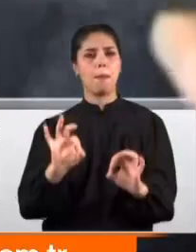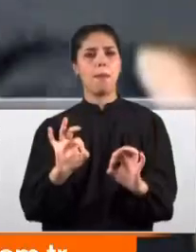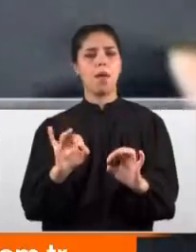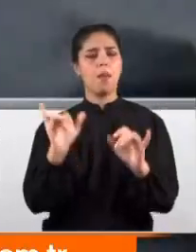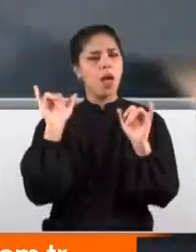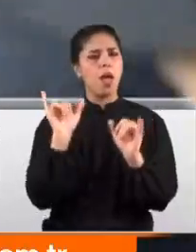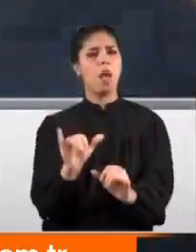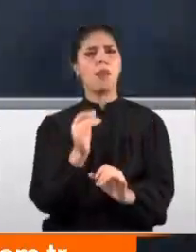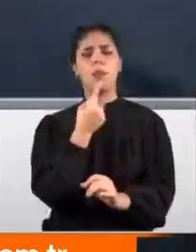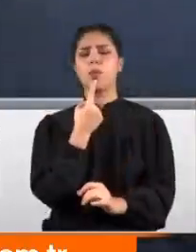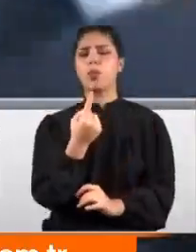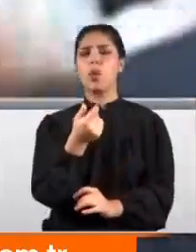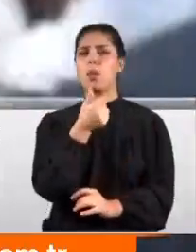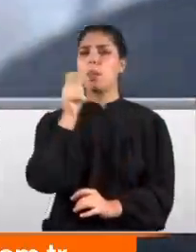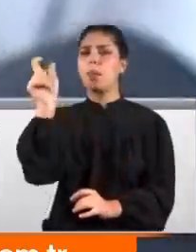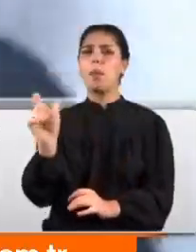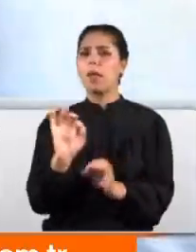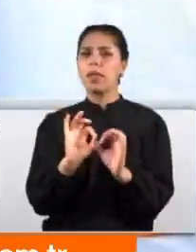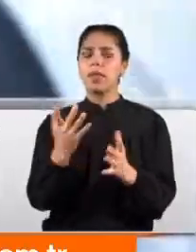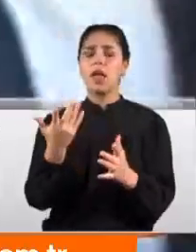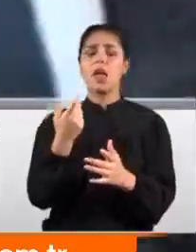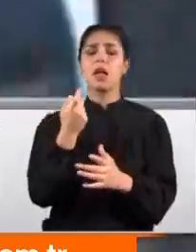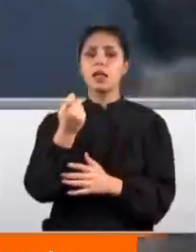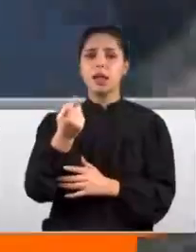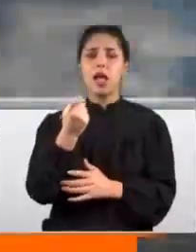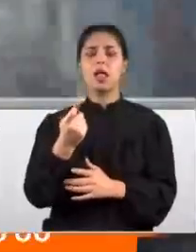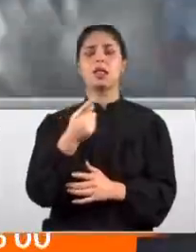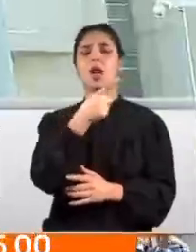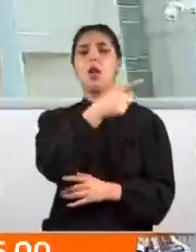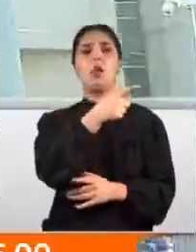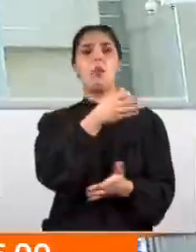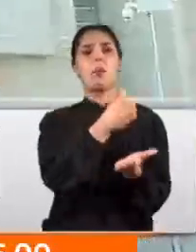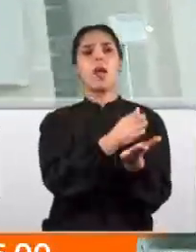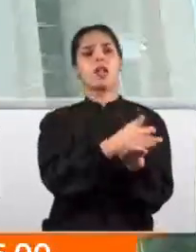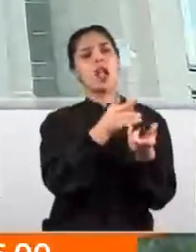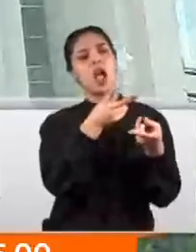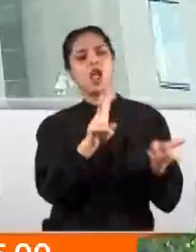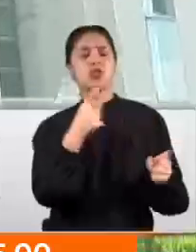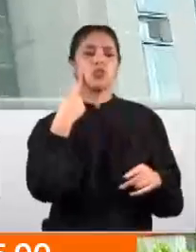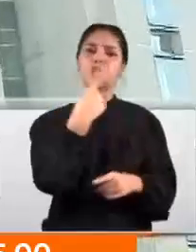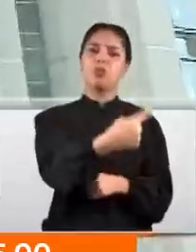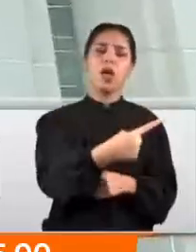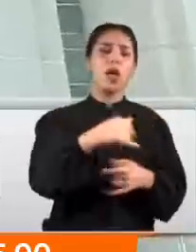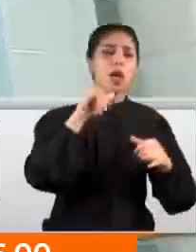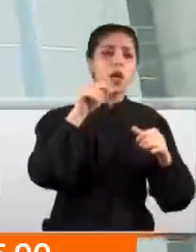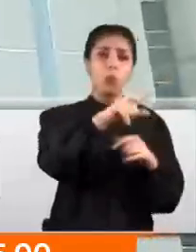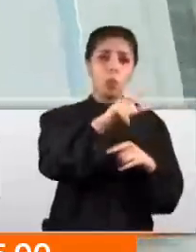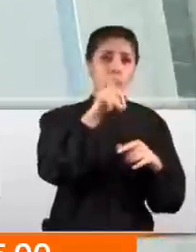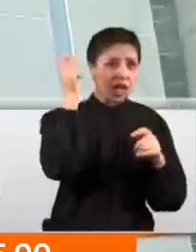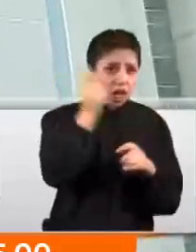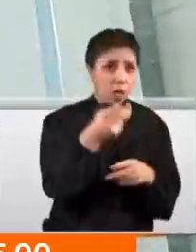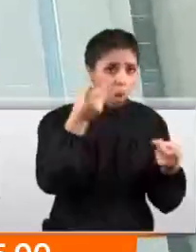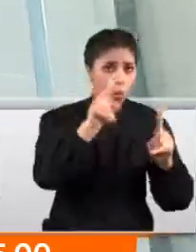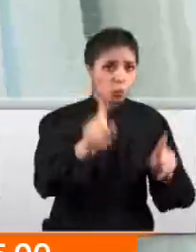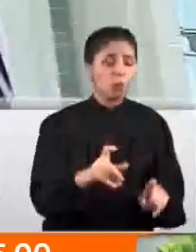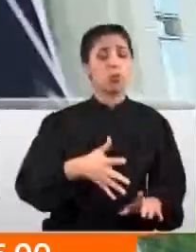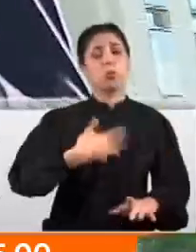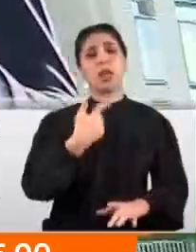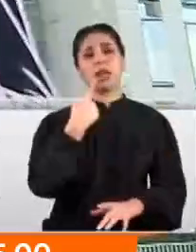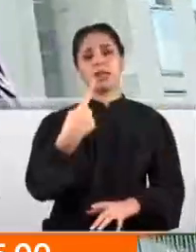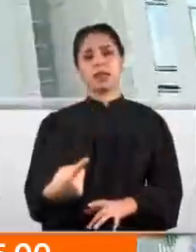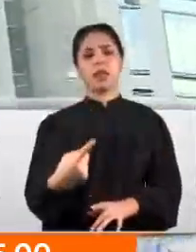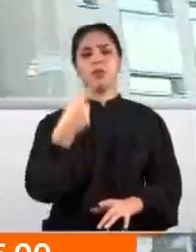haykırdı acılı baba biricik kızının katilinin mezarının açılmasını istedi yıllardır Karabulut ailesi Cem Garipoğlu'nun mezarının açılmasını